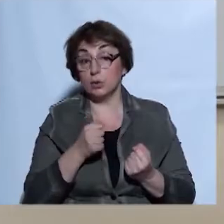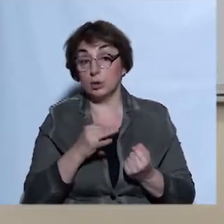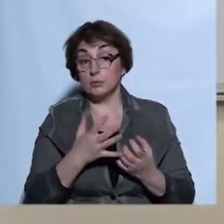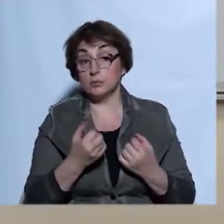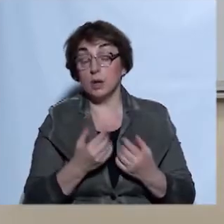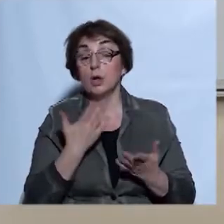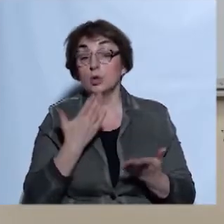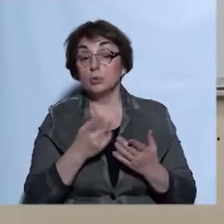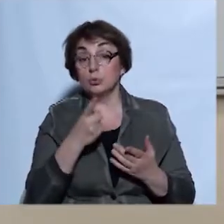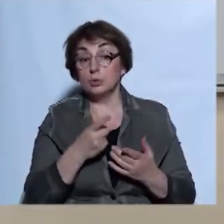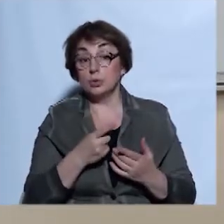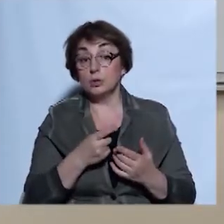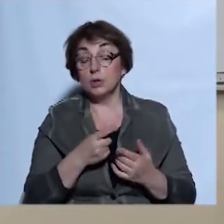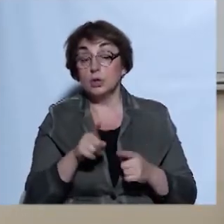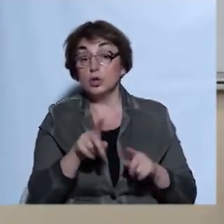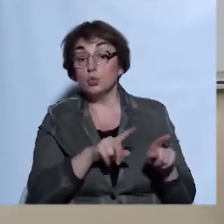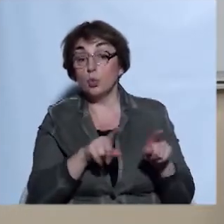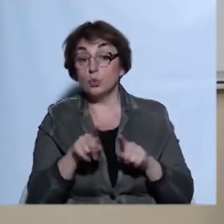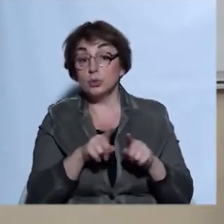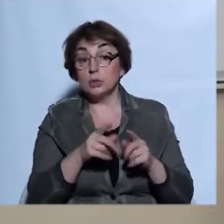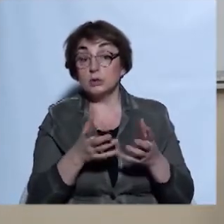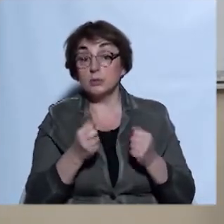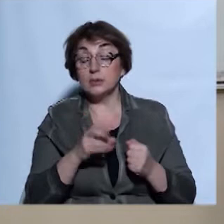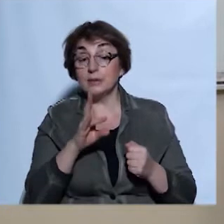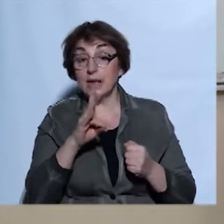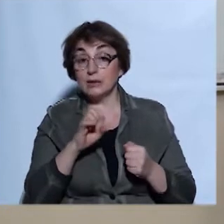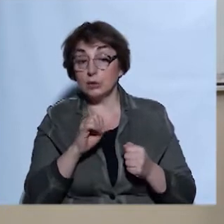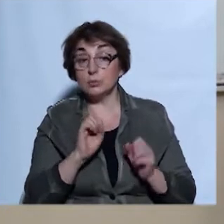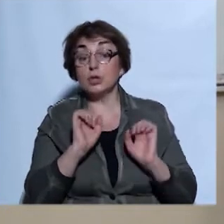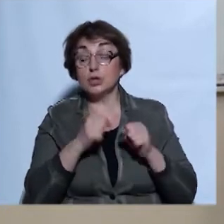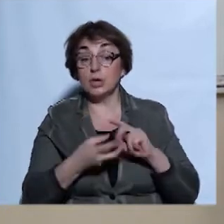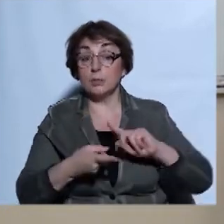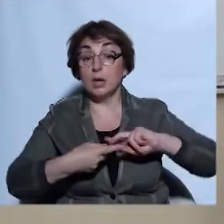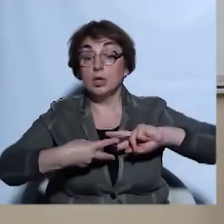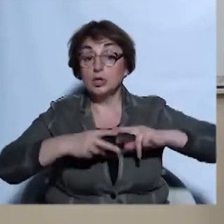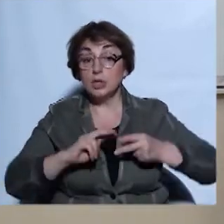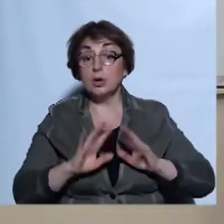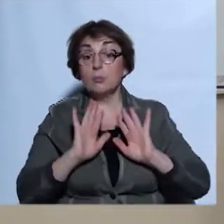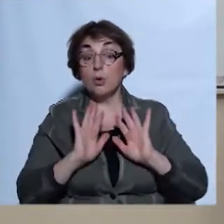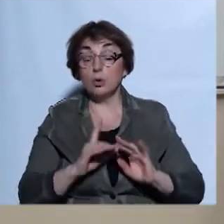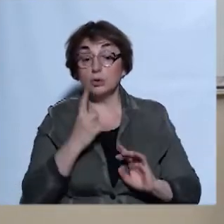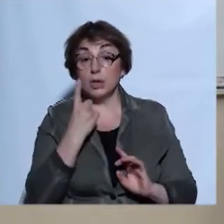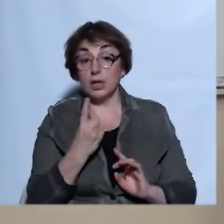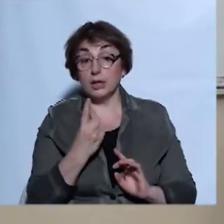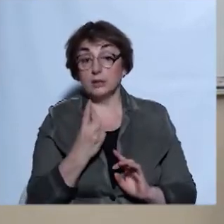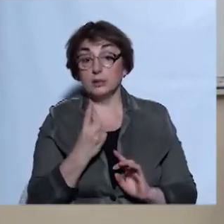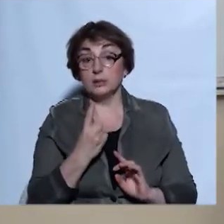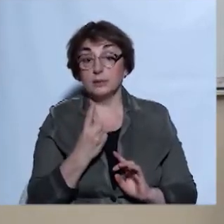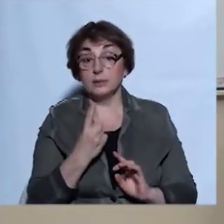Თუ თქვათ, ის ურთიერთქმედებს ნატრიუმთან, შეიძლება ჩაენაცოს მხოლოდ ერთი